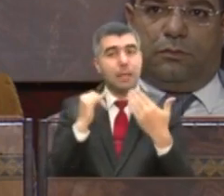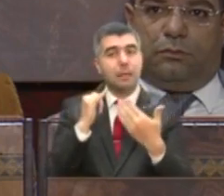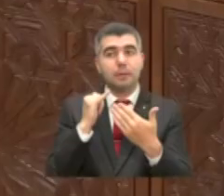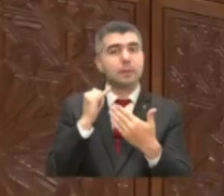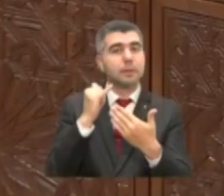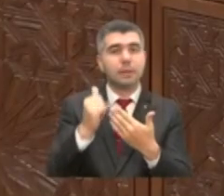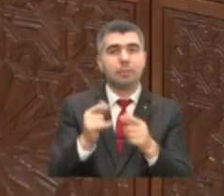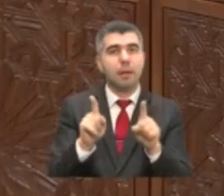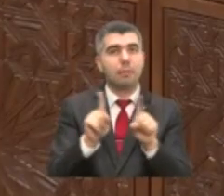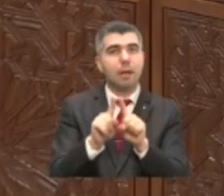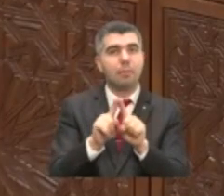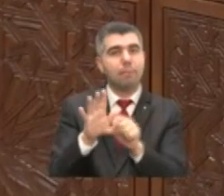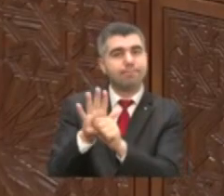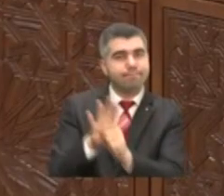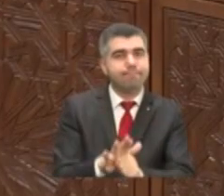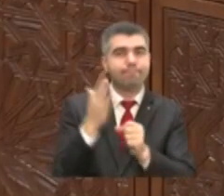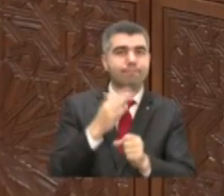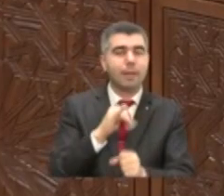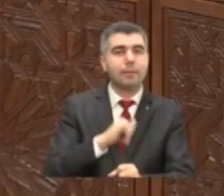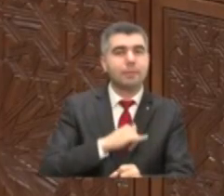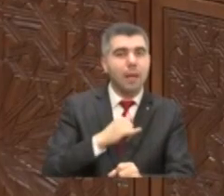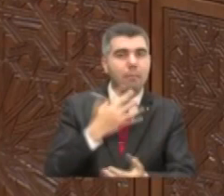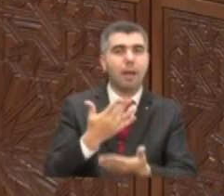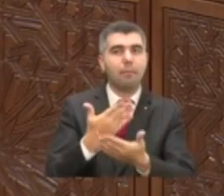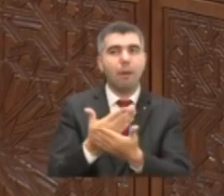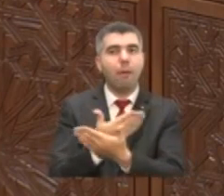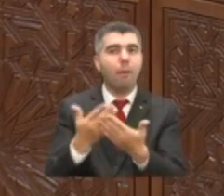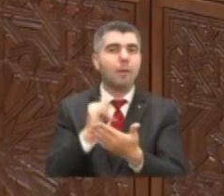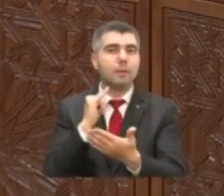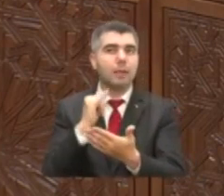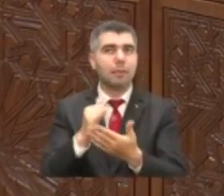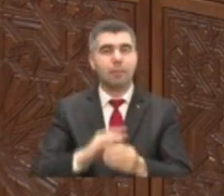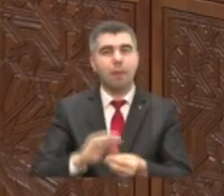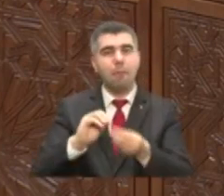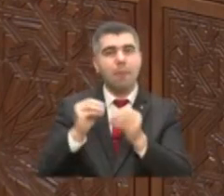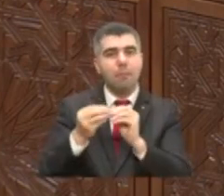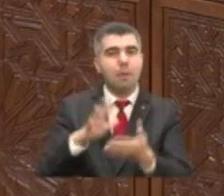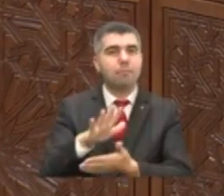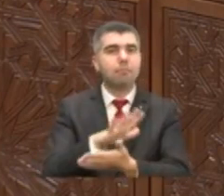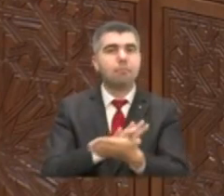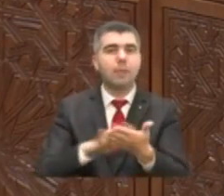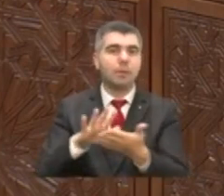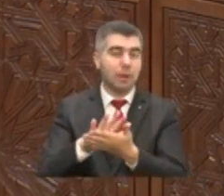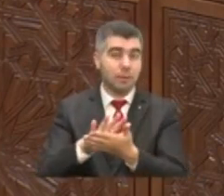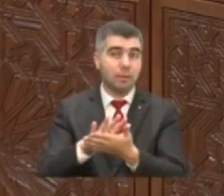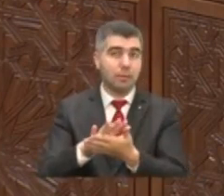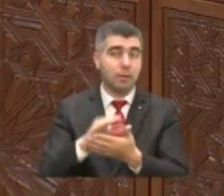أنها مصدر قلق وهم وجزء من الأزمة، ولم تروا فيها يوما بأنها فرصة